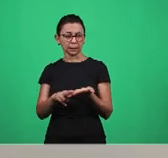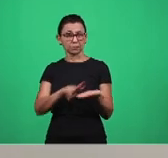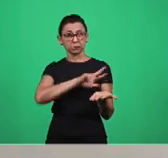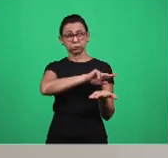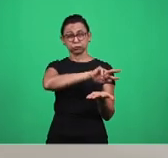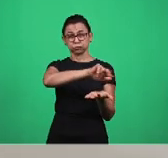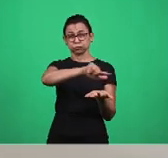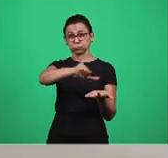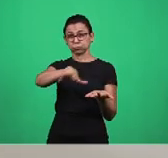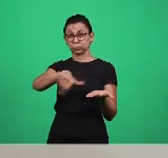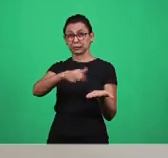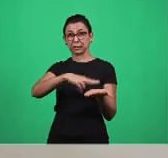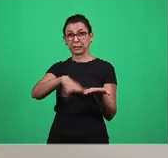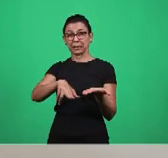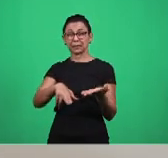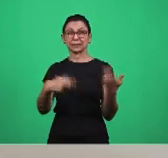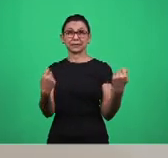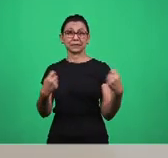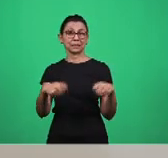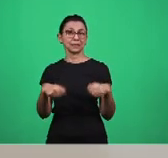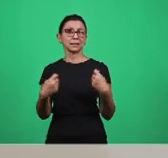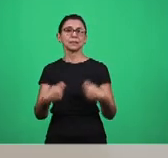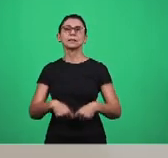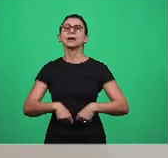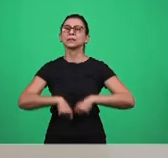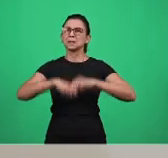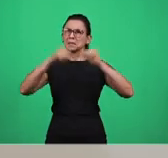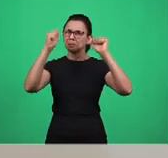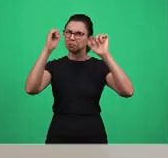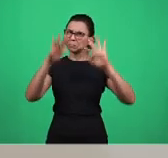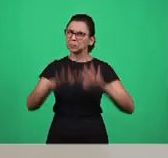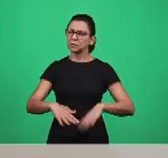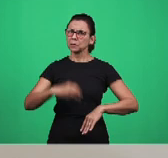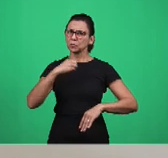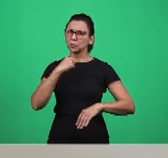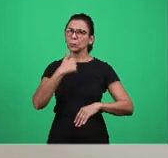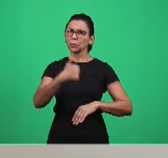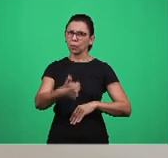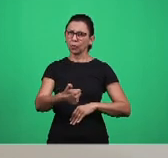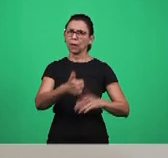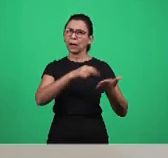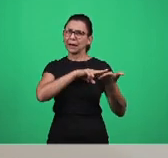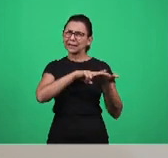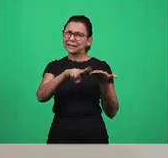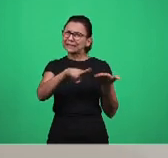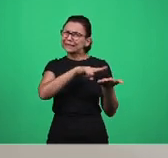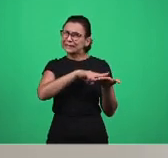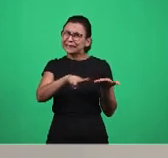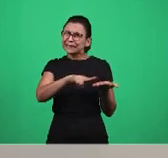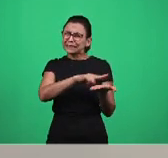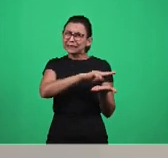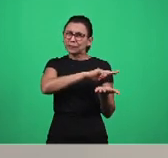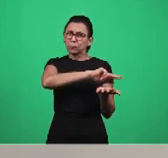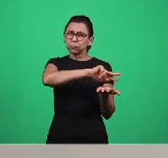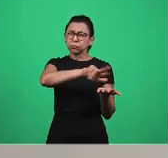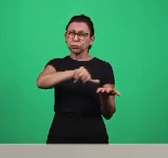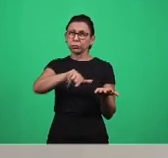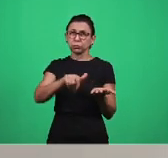temps avec les lettres pastorales, mais sont beaucoup même des personnes de dehors qui ne font pas partie de